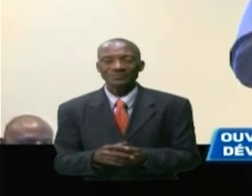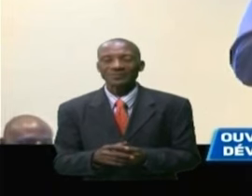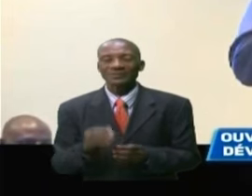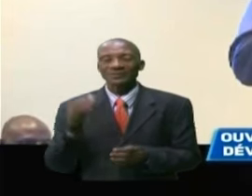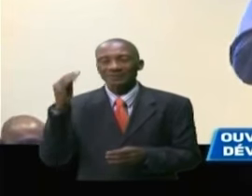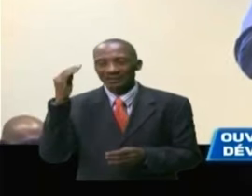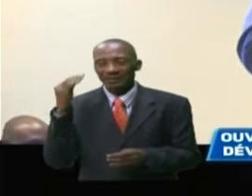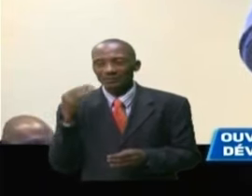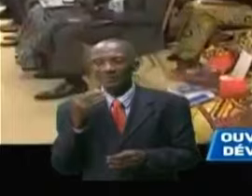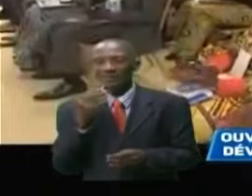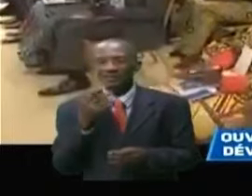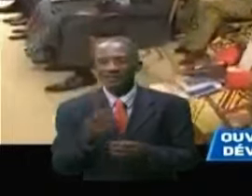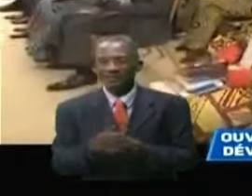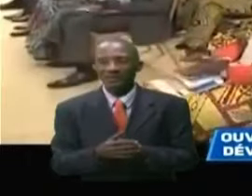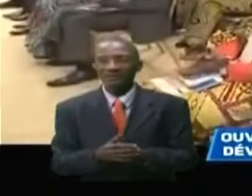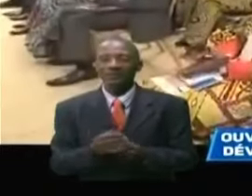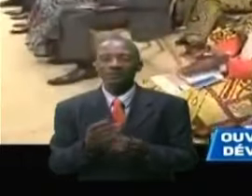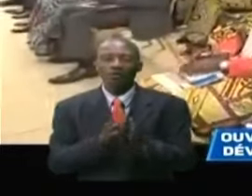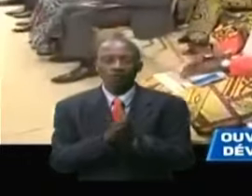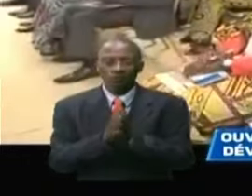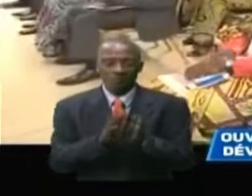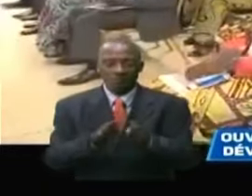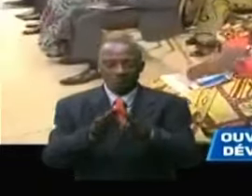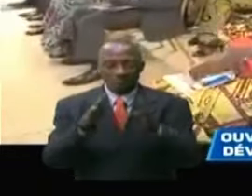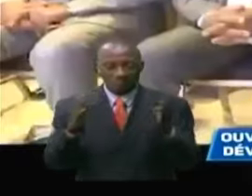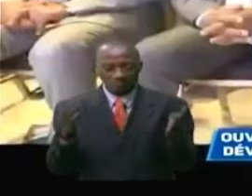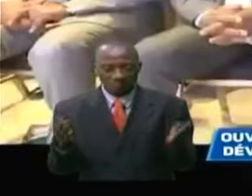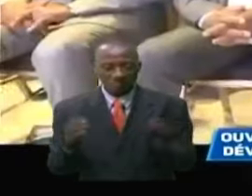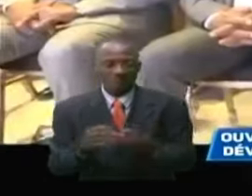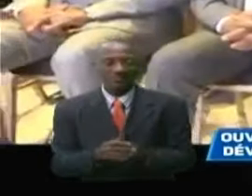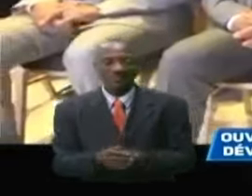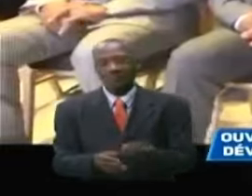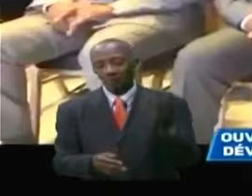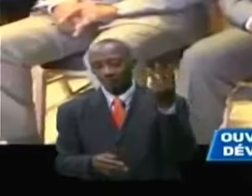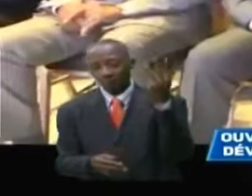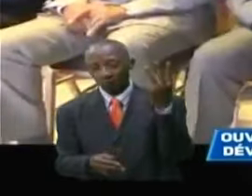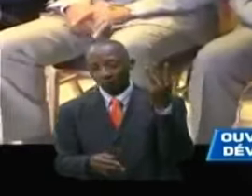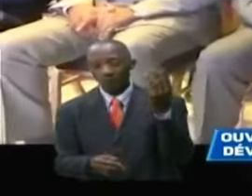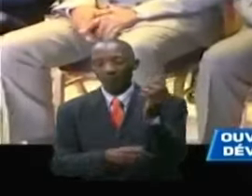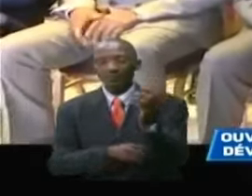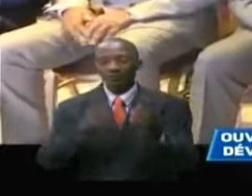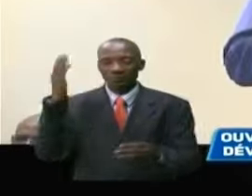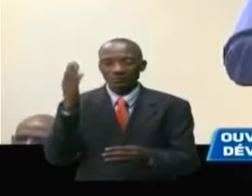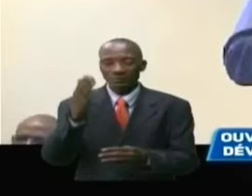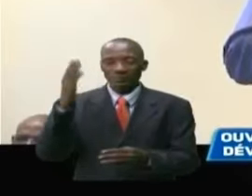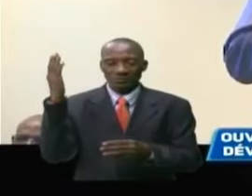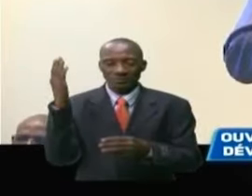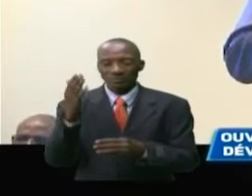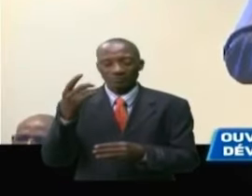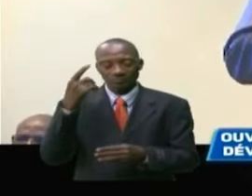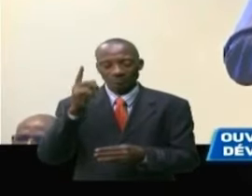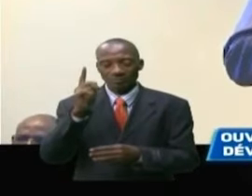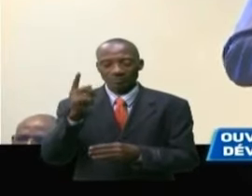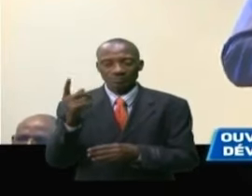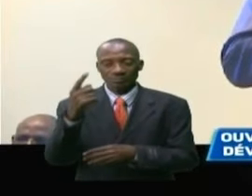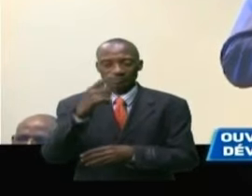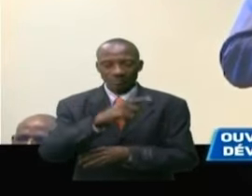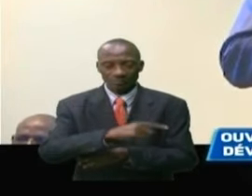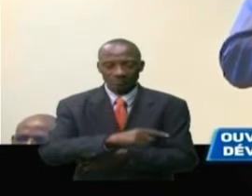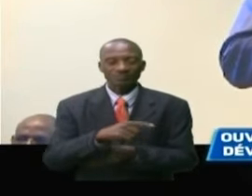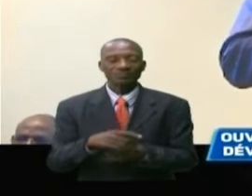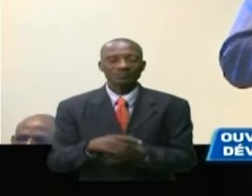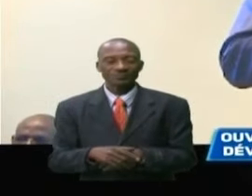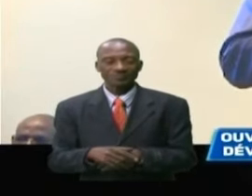gouvernement, je vous remercie. Au total, trois interventions ont ponctué cette première journée, à savoir la promotion